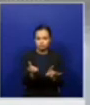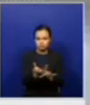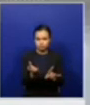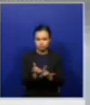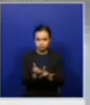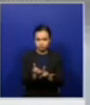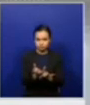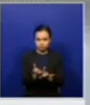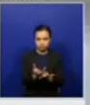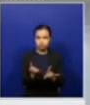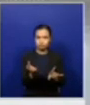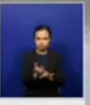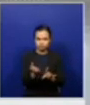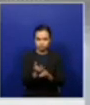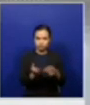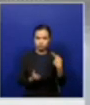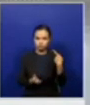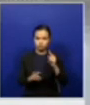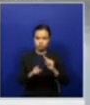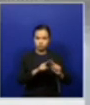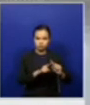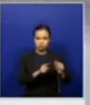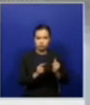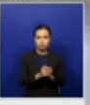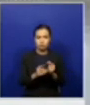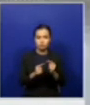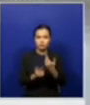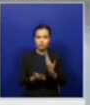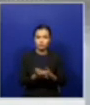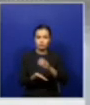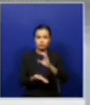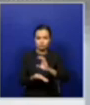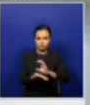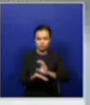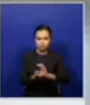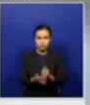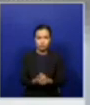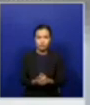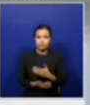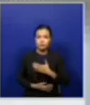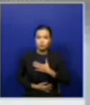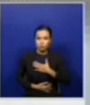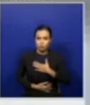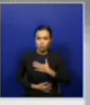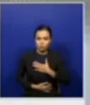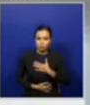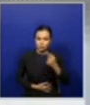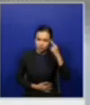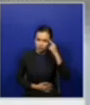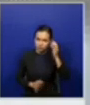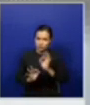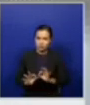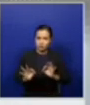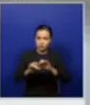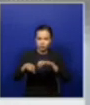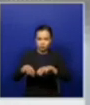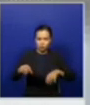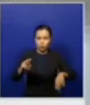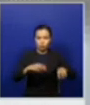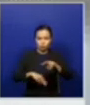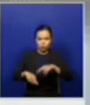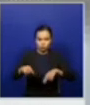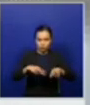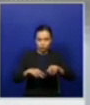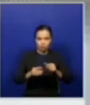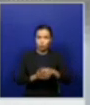ประสิทธิผลของการใช้งบประมาณโดยกระผมเห็นควรมีองค์กรในการตรวจสอบเป็นพิ